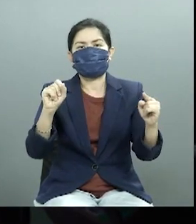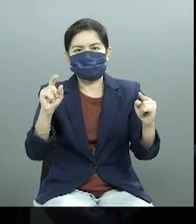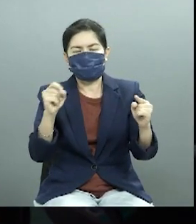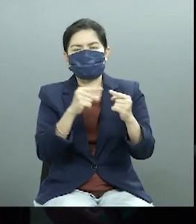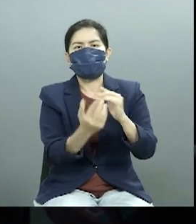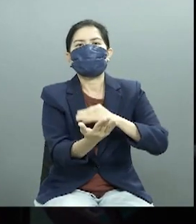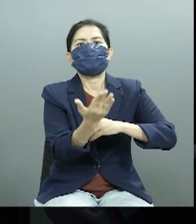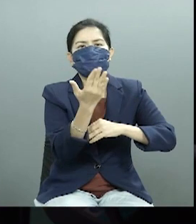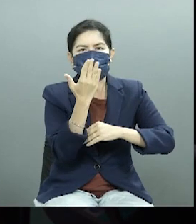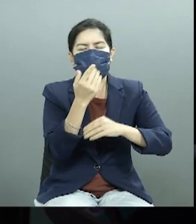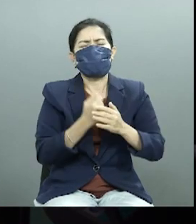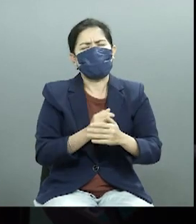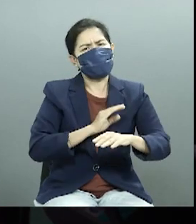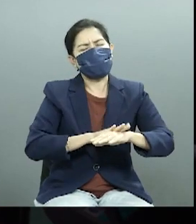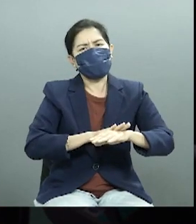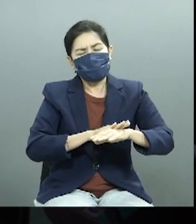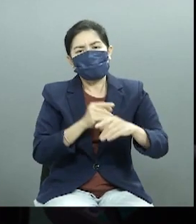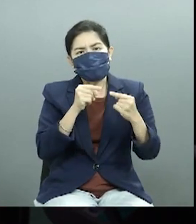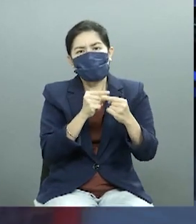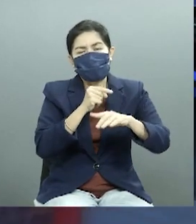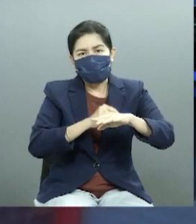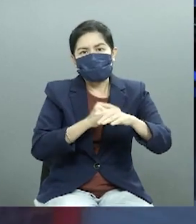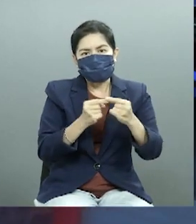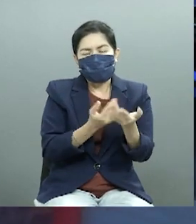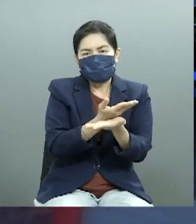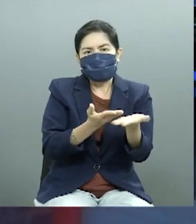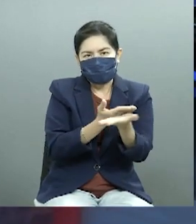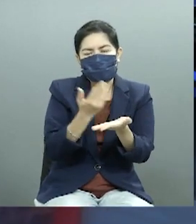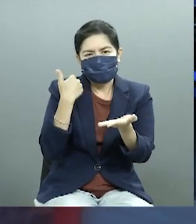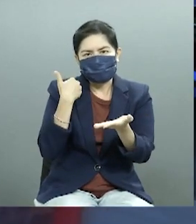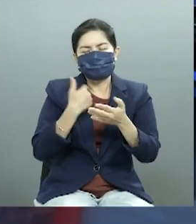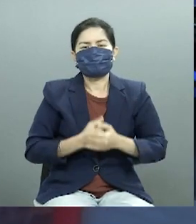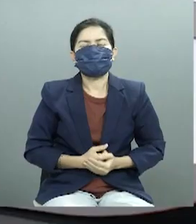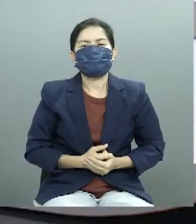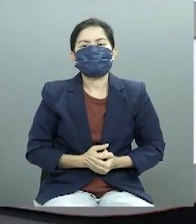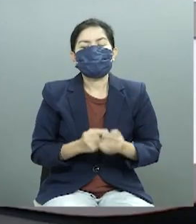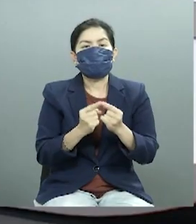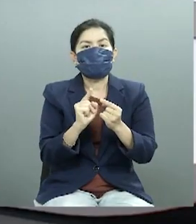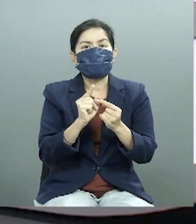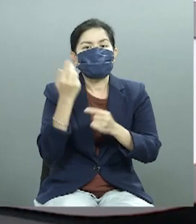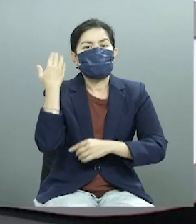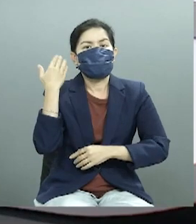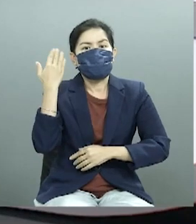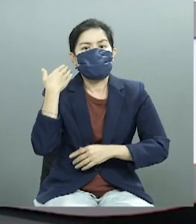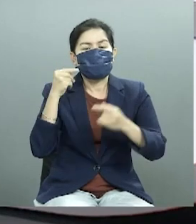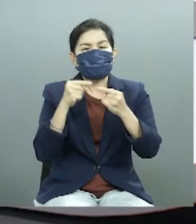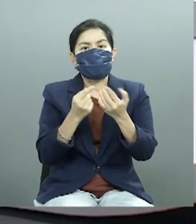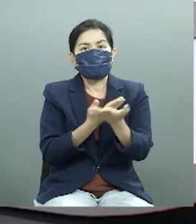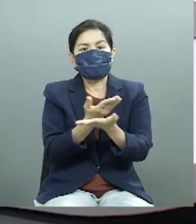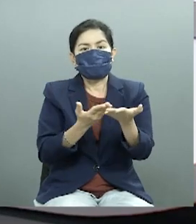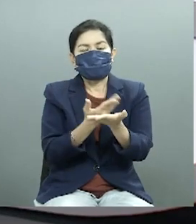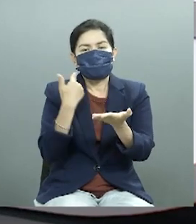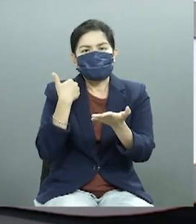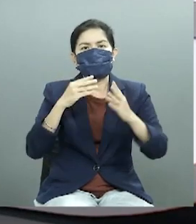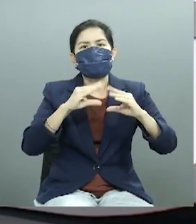ราเชื่อว่านี่เป็นพื้นที่ที่มีเวลามากพอสำหรับแง่มุมของการตรวจสอบด้วยเหมือนกันนะครับ เมื่อวานนี้เรียกได้ว่าถูกวิจารณ์อีกแล้ว